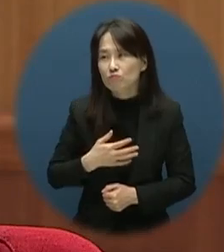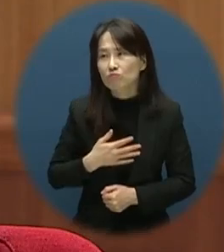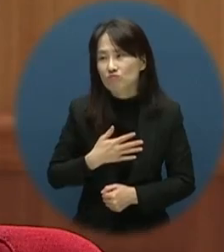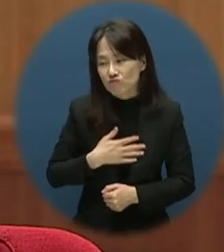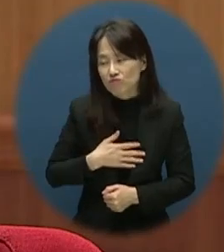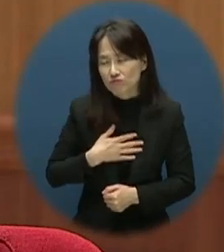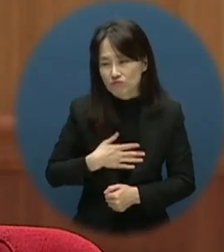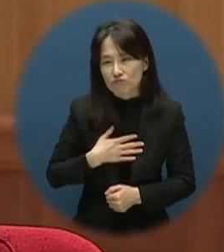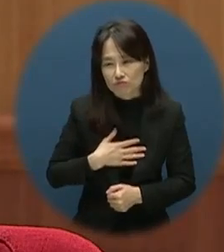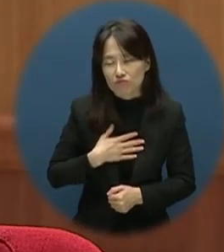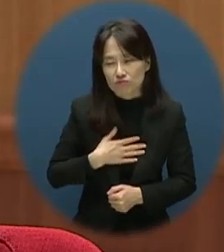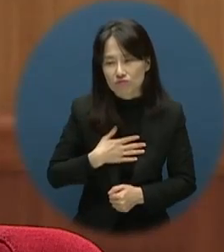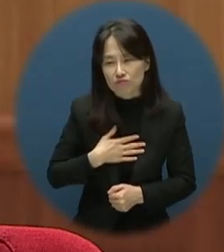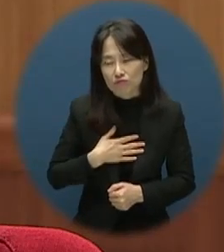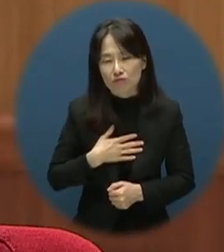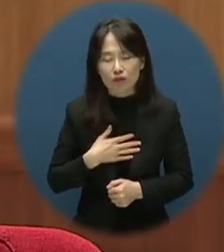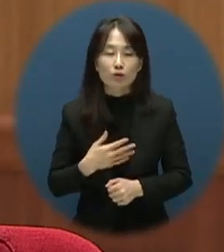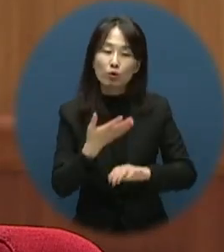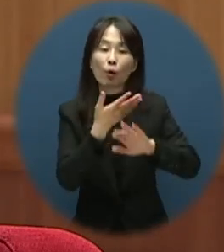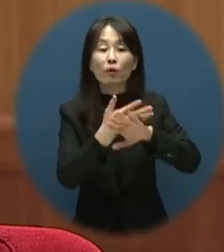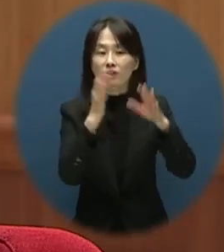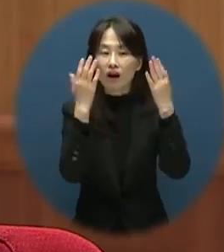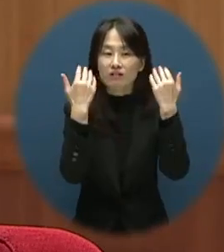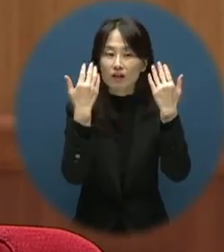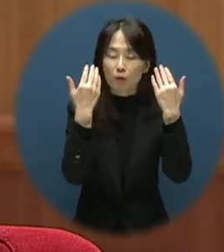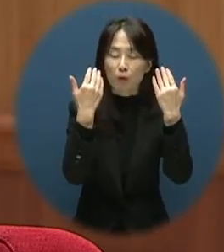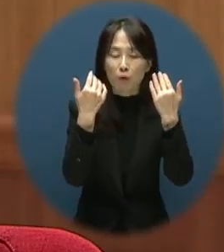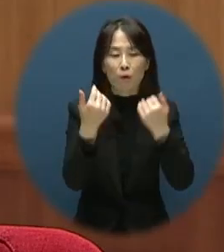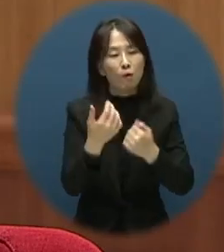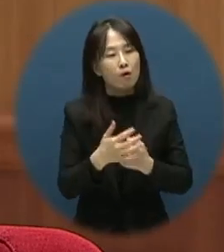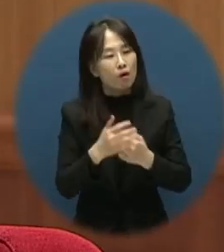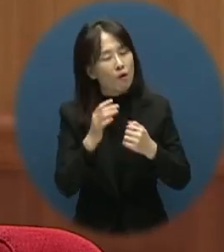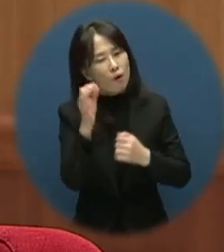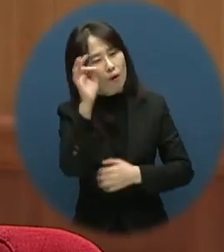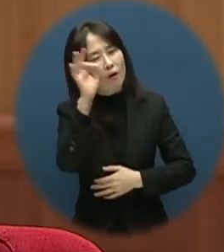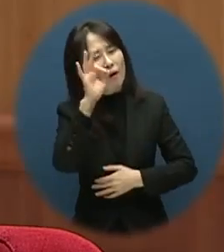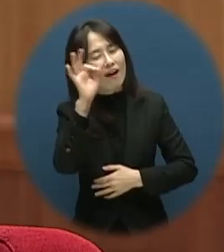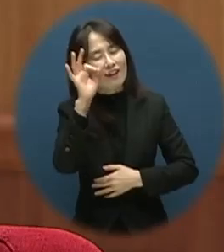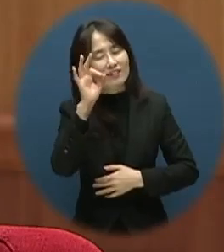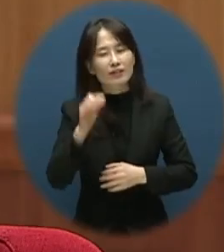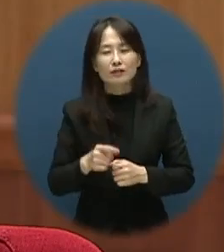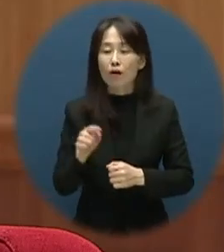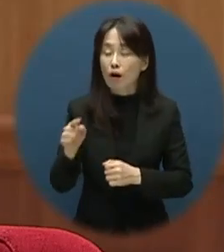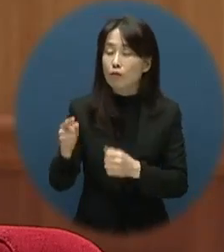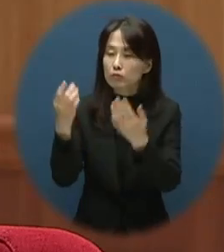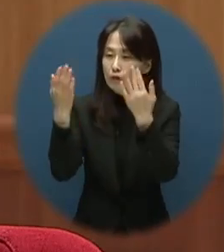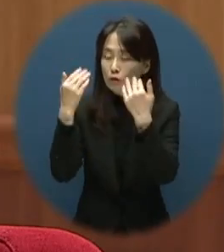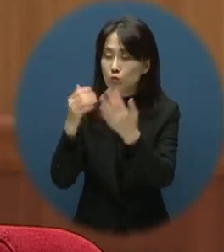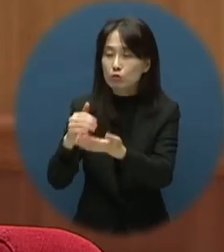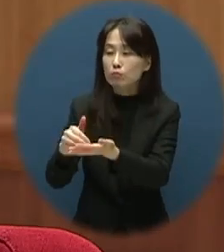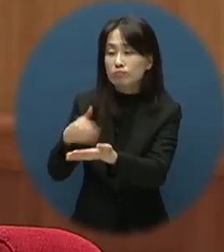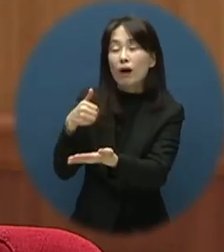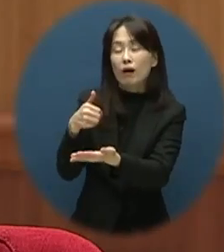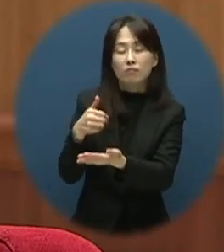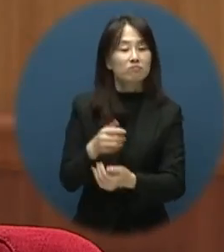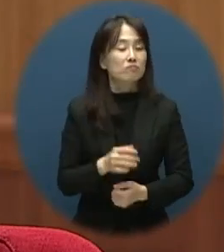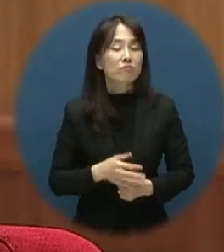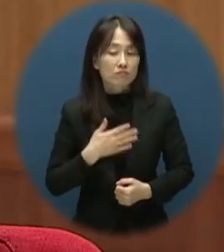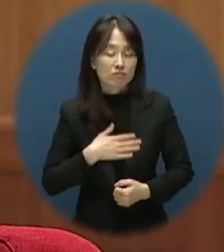어렵나? 그래서 다른 학교, 뭐, 그 다음 서서히 사람 알게 되니까 한국에서. 그래서 여러 가지